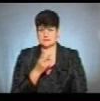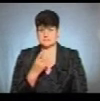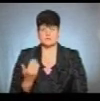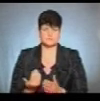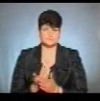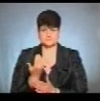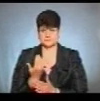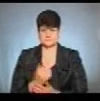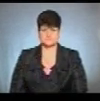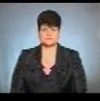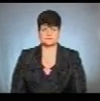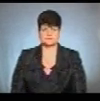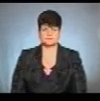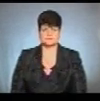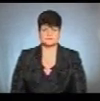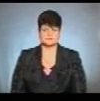випуску.